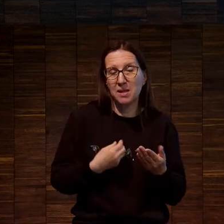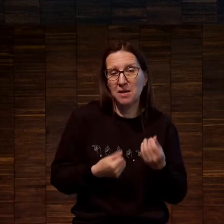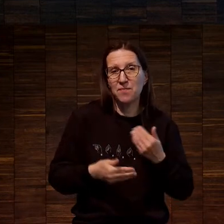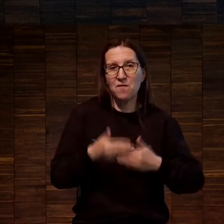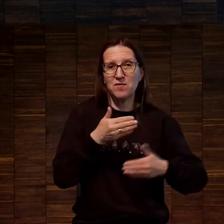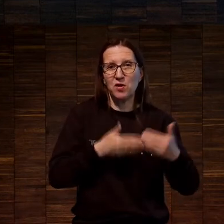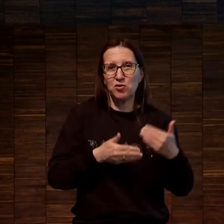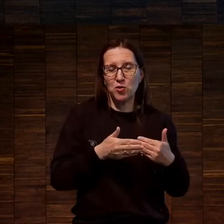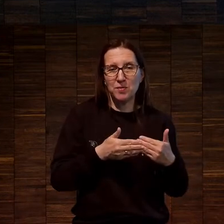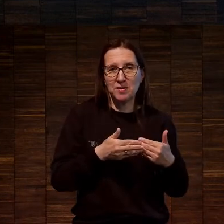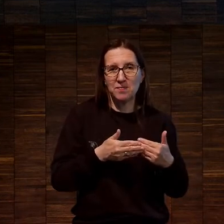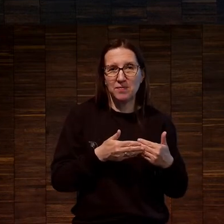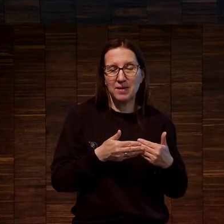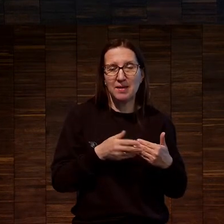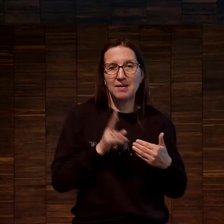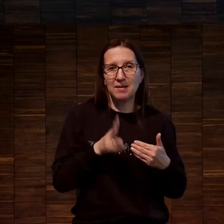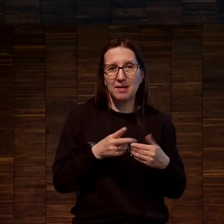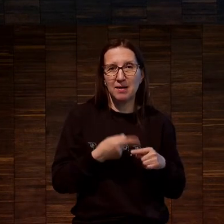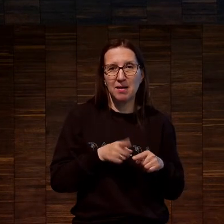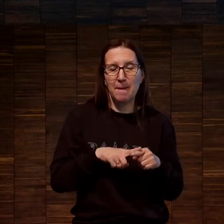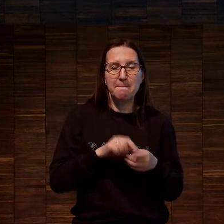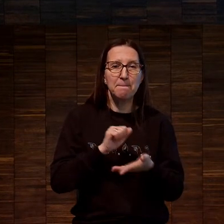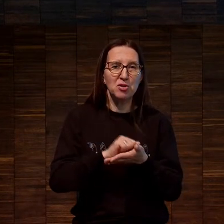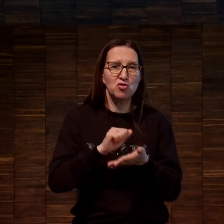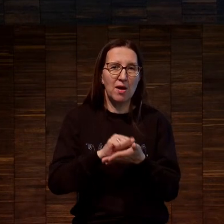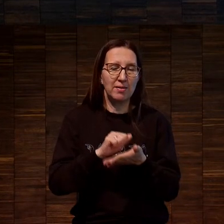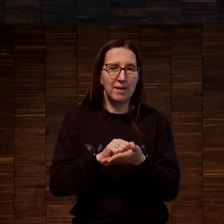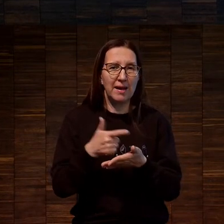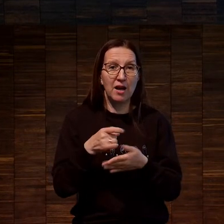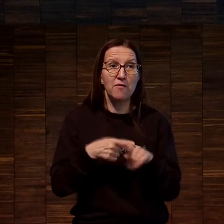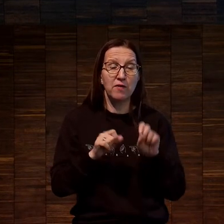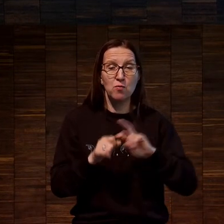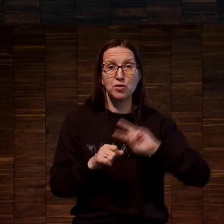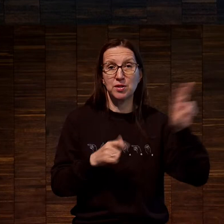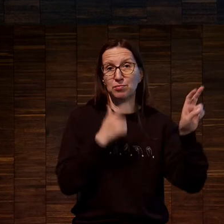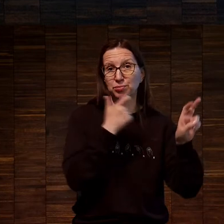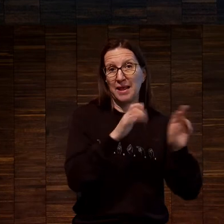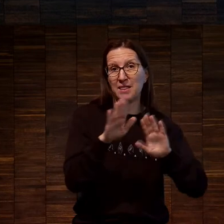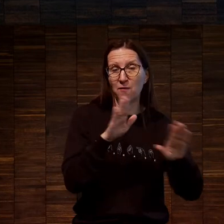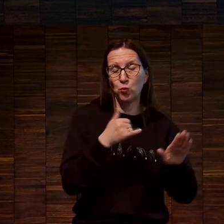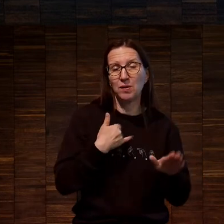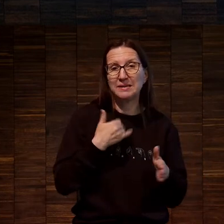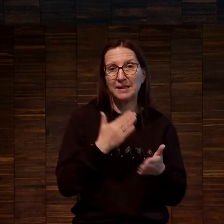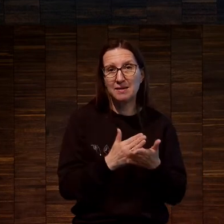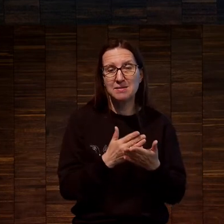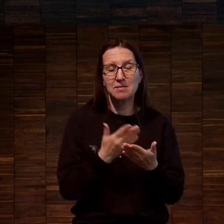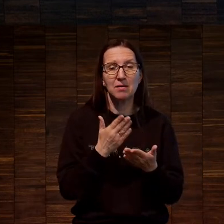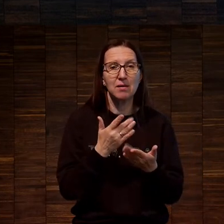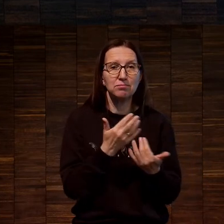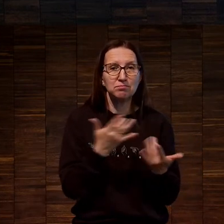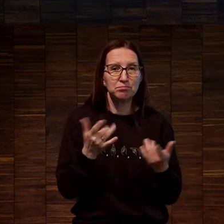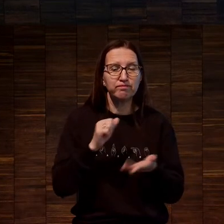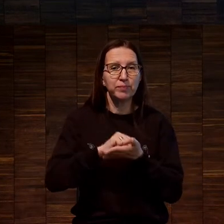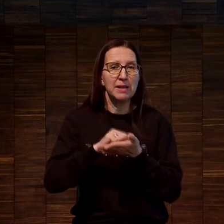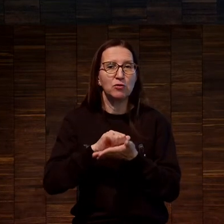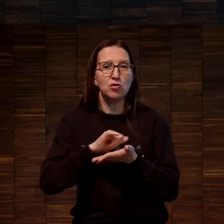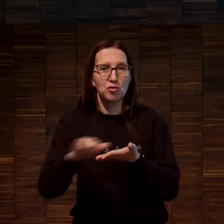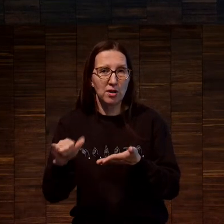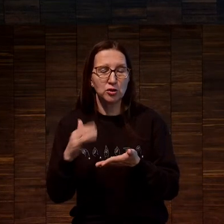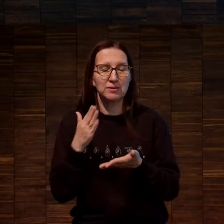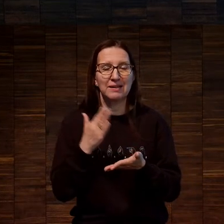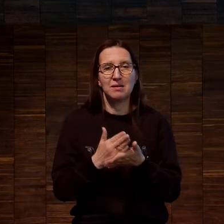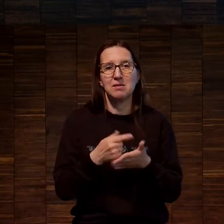еще к непосредственно графике печатной, да, то есть если пойдете на наши выставки, то у нас есть как раз элементы и тиражных работ,